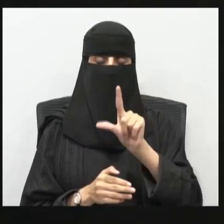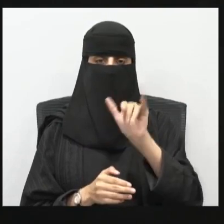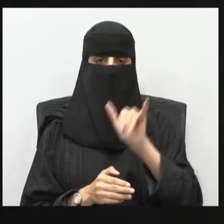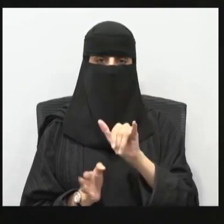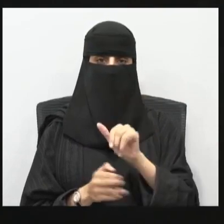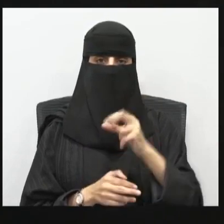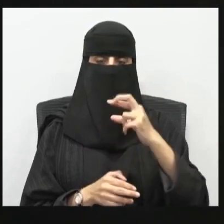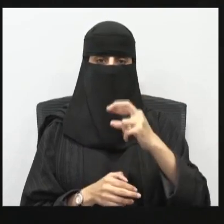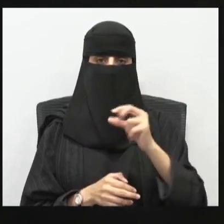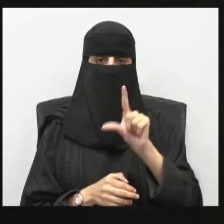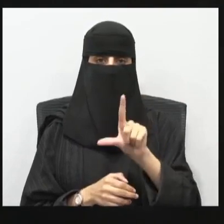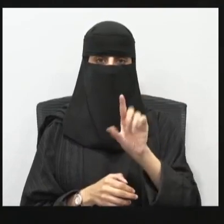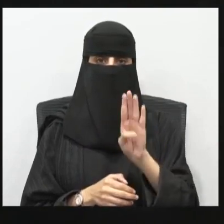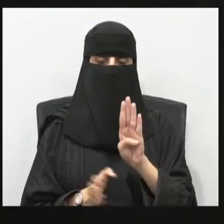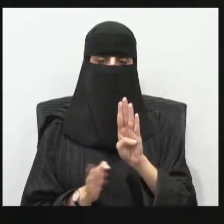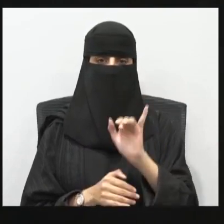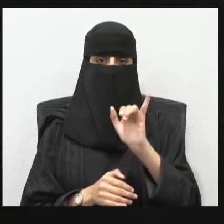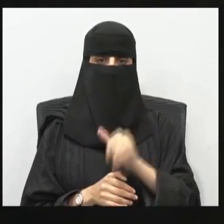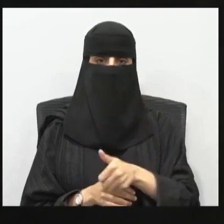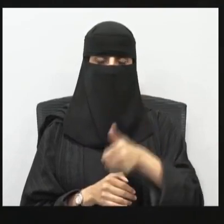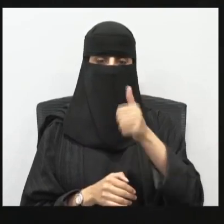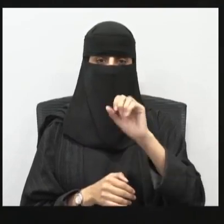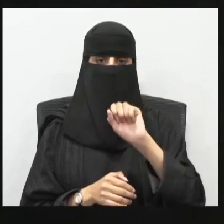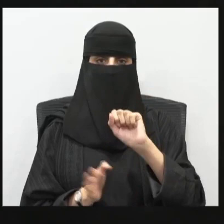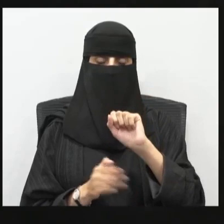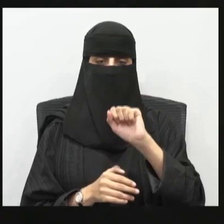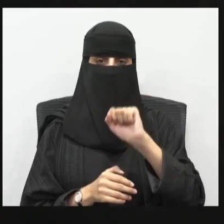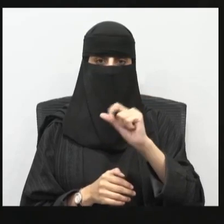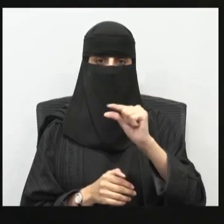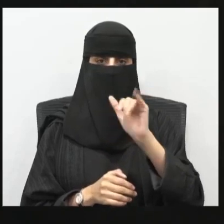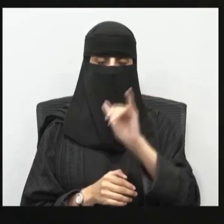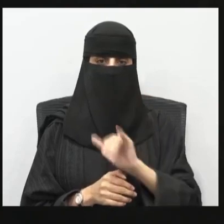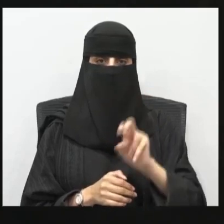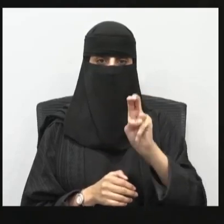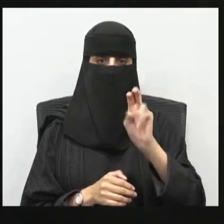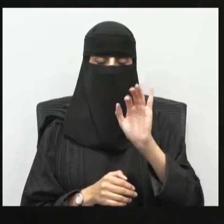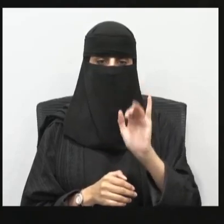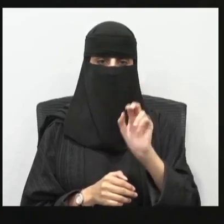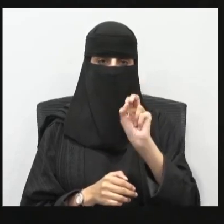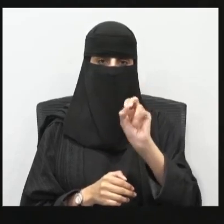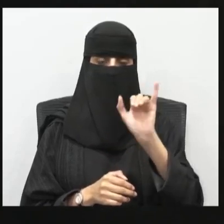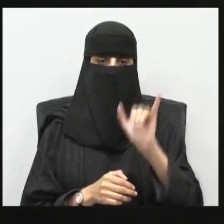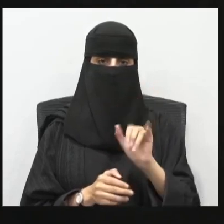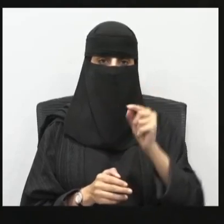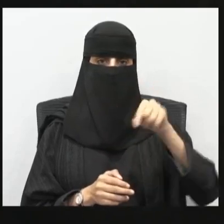ذلك يا صديقي فاصله منقوطه فبالعلم